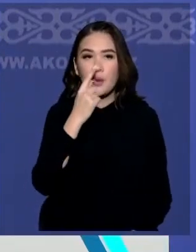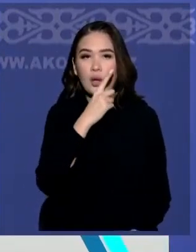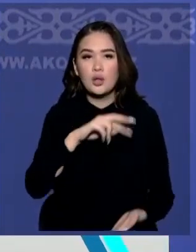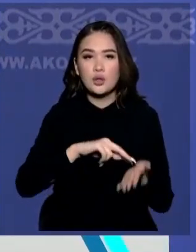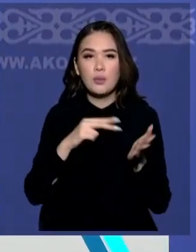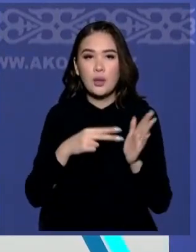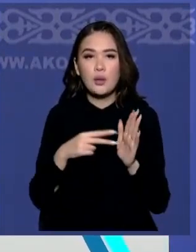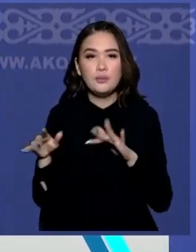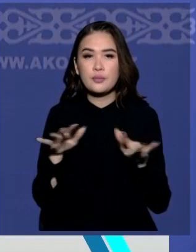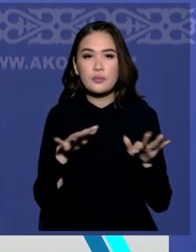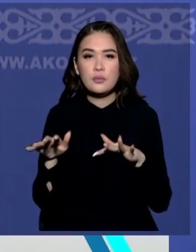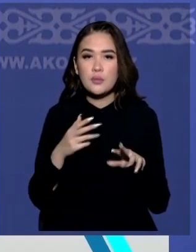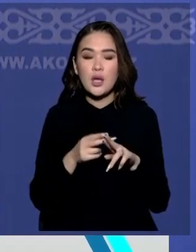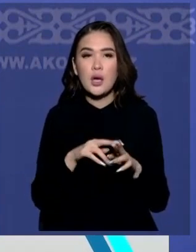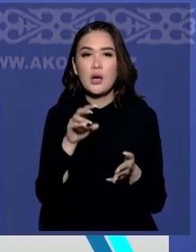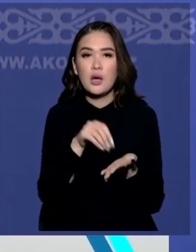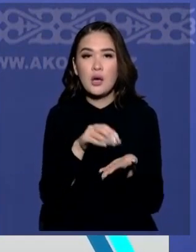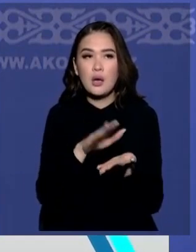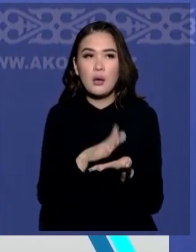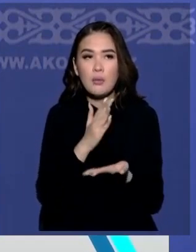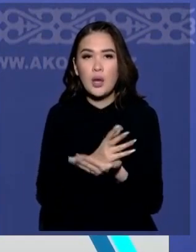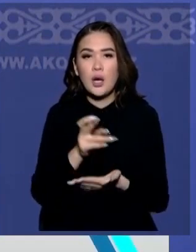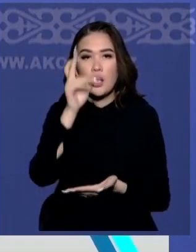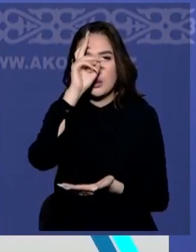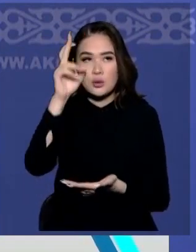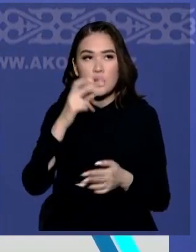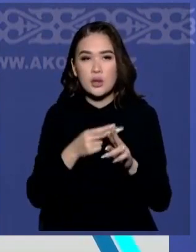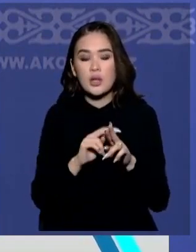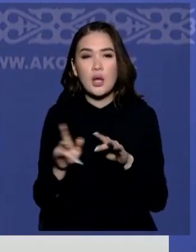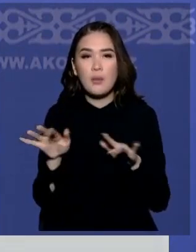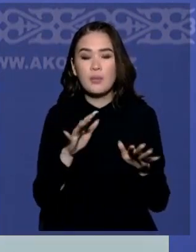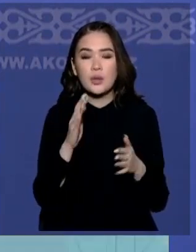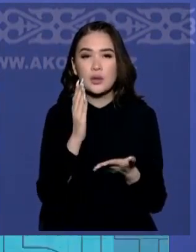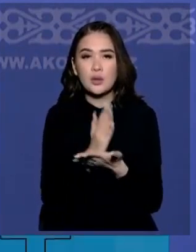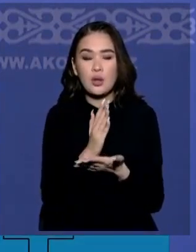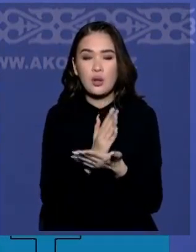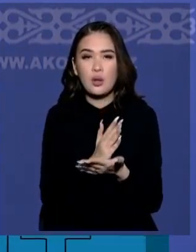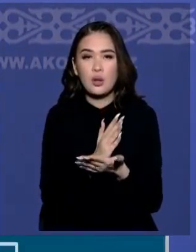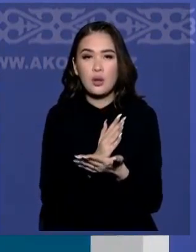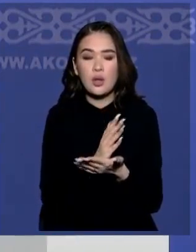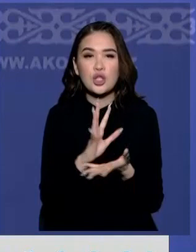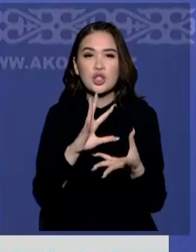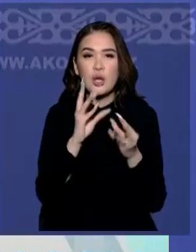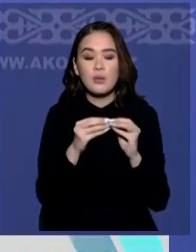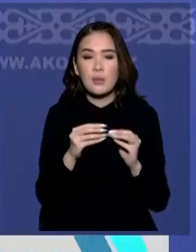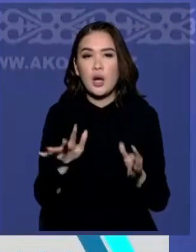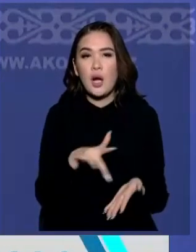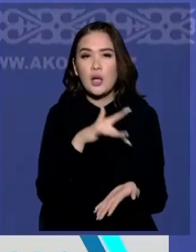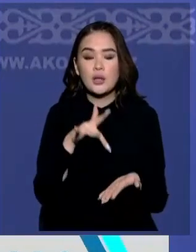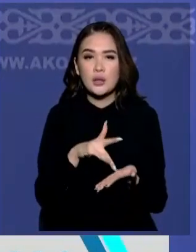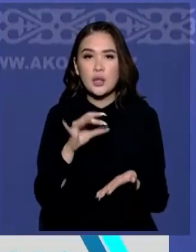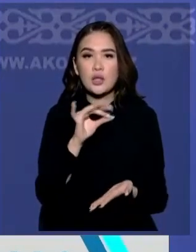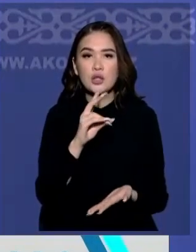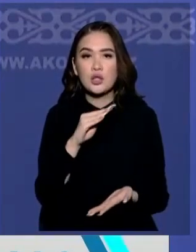жоспарлар бойынша мен баяндама бердім. Мемлекет басшысы осы мәселелер бойынша жалпы қаланың